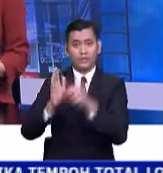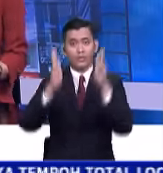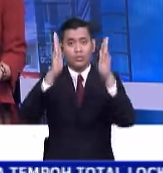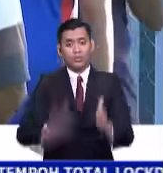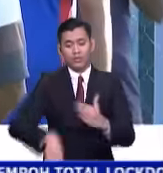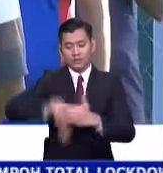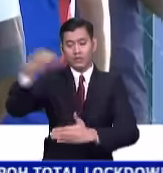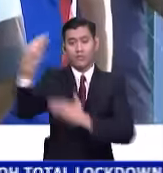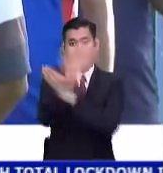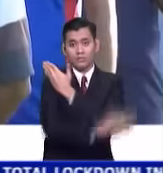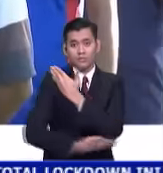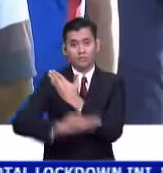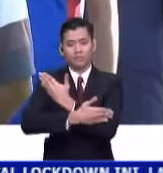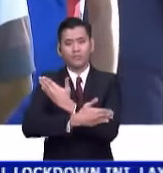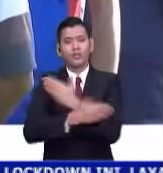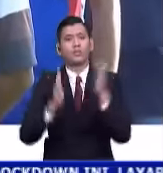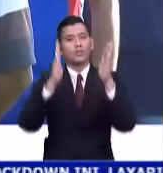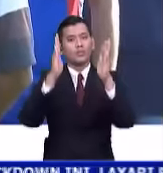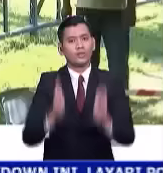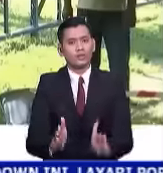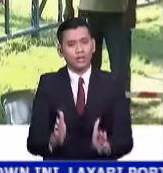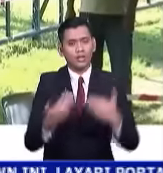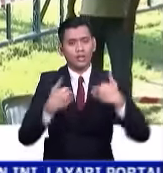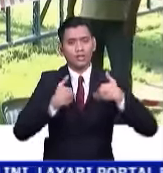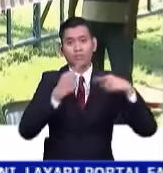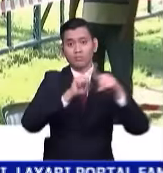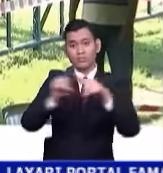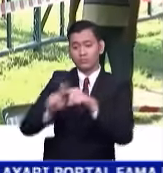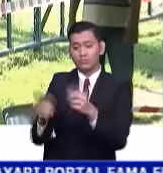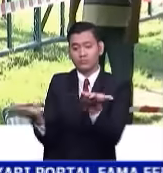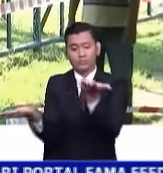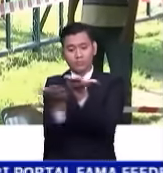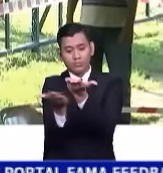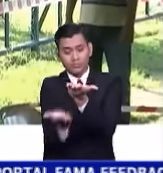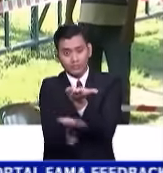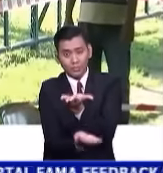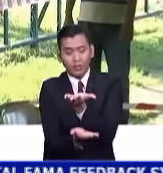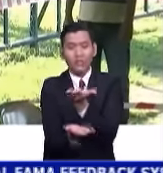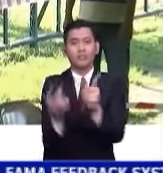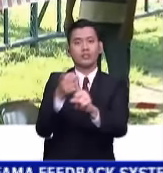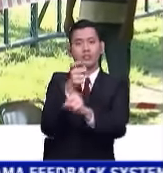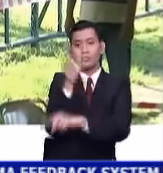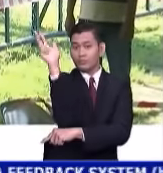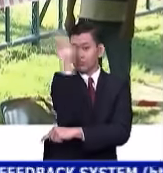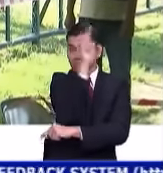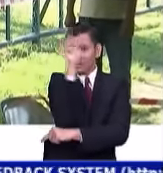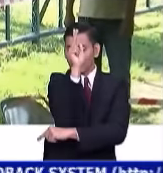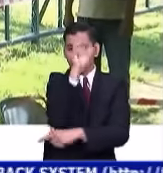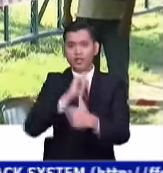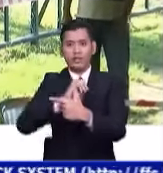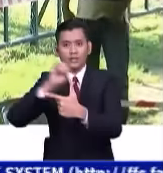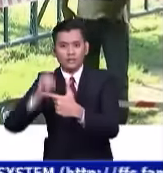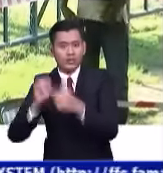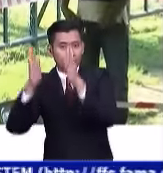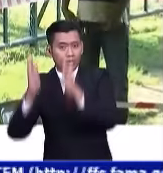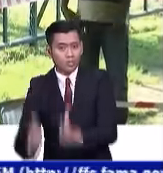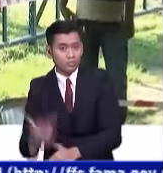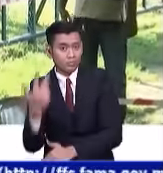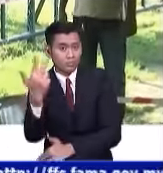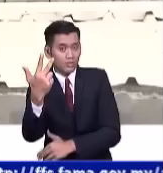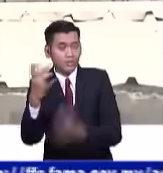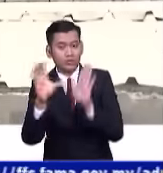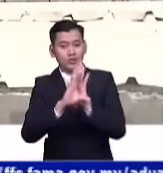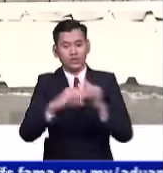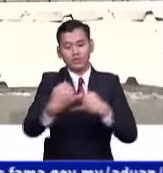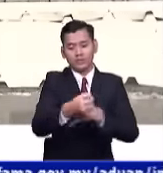asing terlibat merupakan mereka yang memegang pelbagai dokumen yang dikeluarkan oleh kerajaan atau pihak ketiga seperti